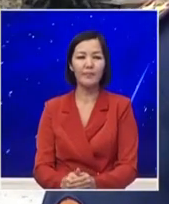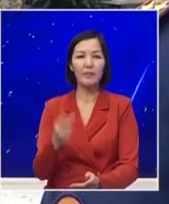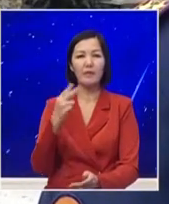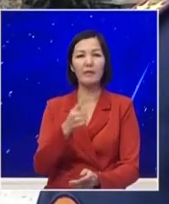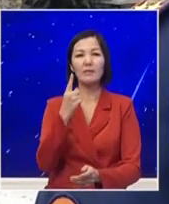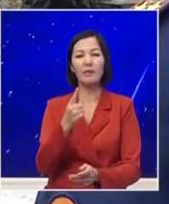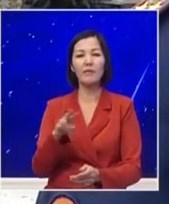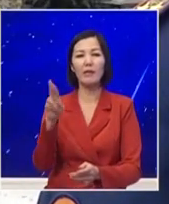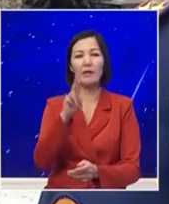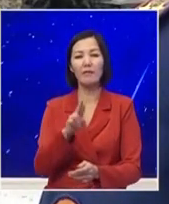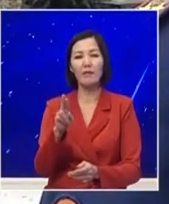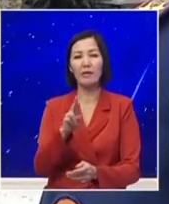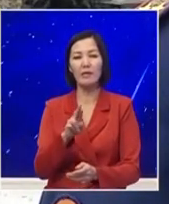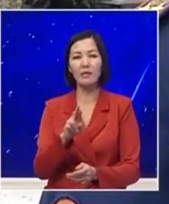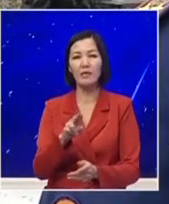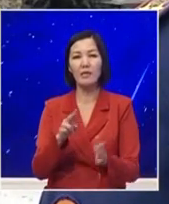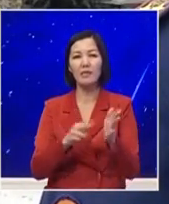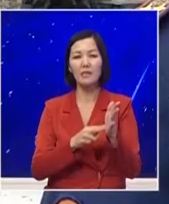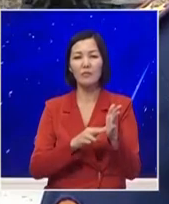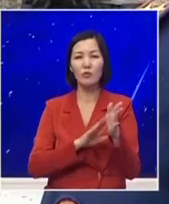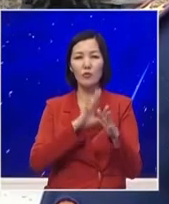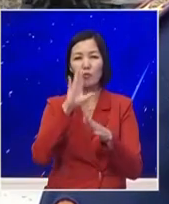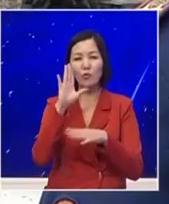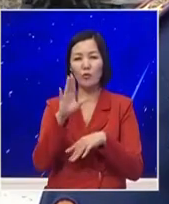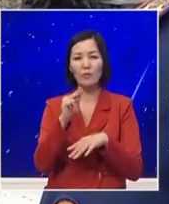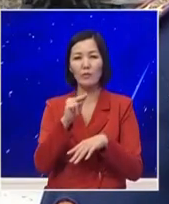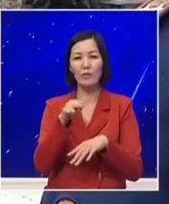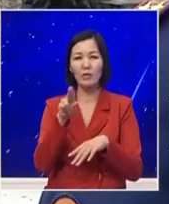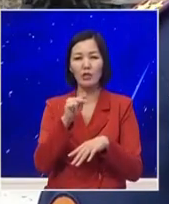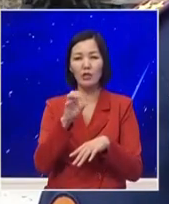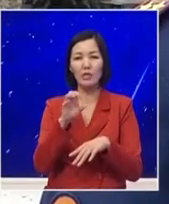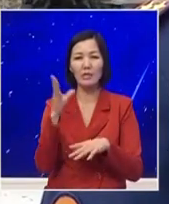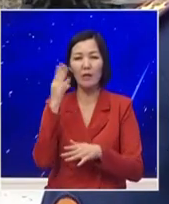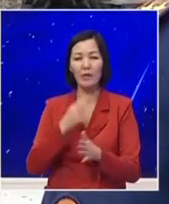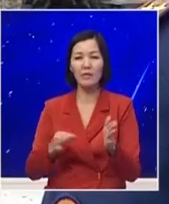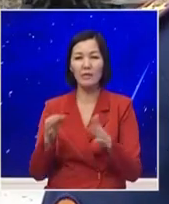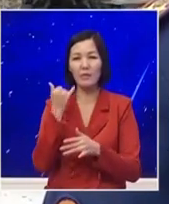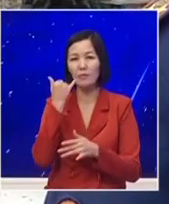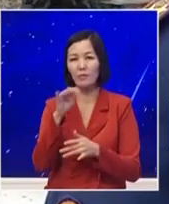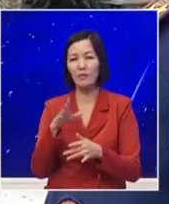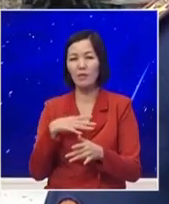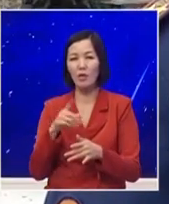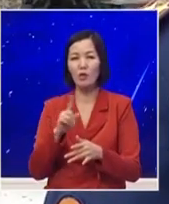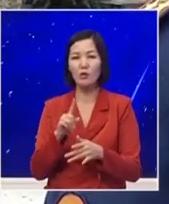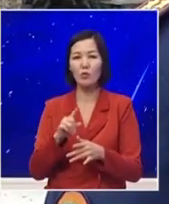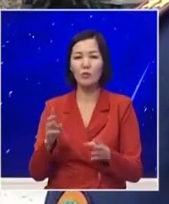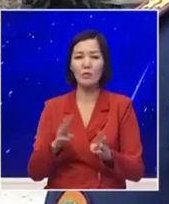21 января 2021 года в 7 часов 55 минут ДЧС Алматинской области поступило сообщение о загорании